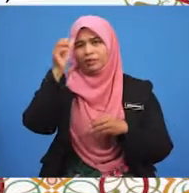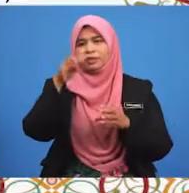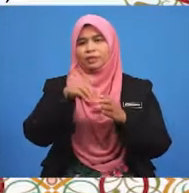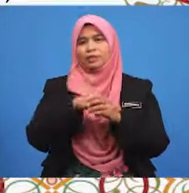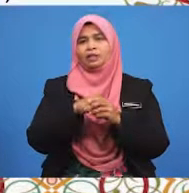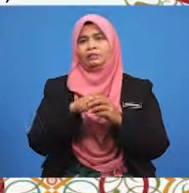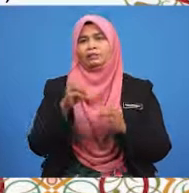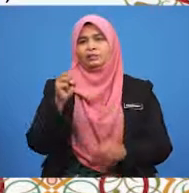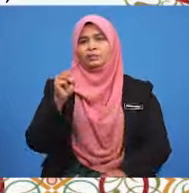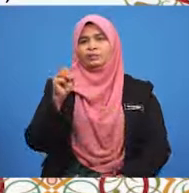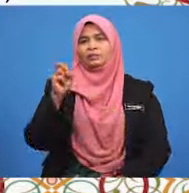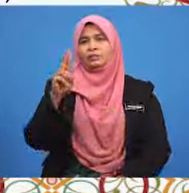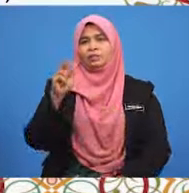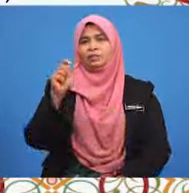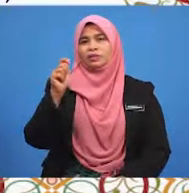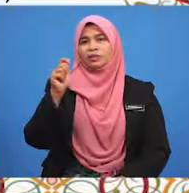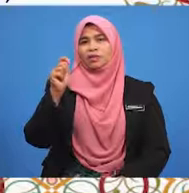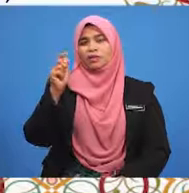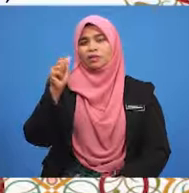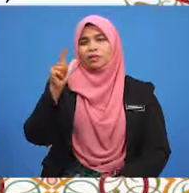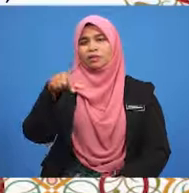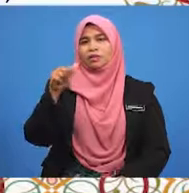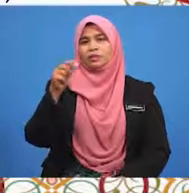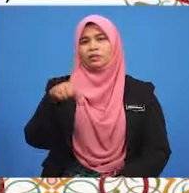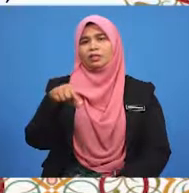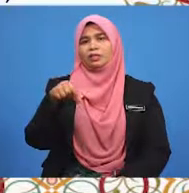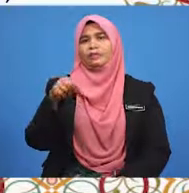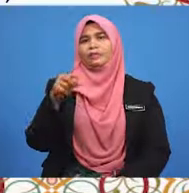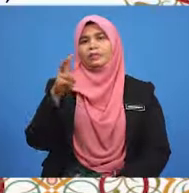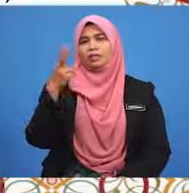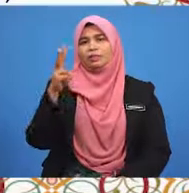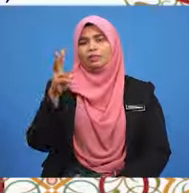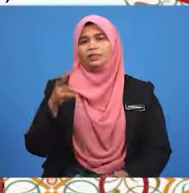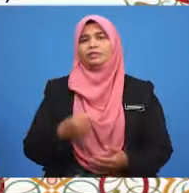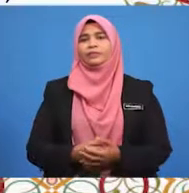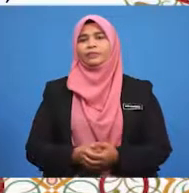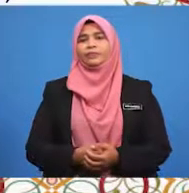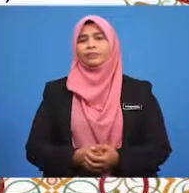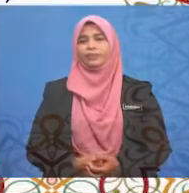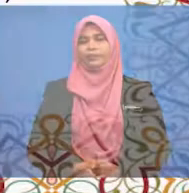At-Talaq ayat yang ke-12 yang berbunyi, A'udzubillahi minasyaitonir rajim.